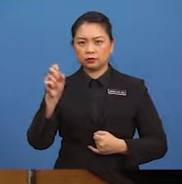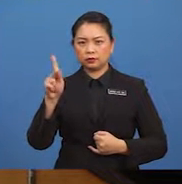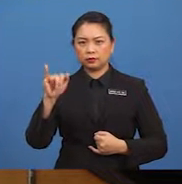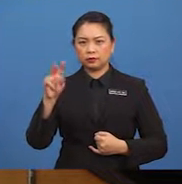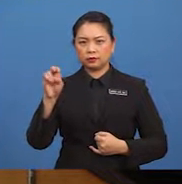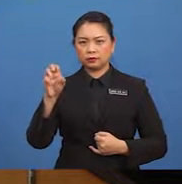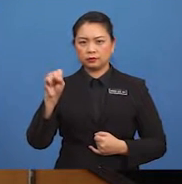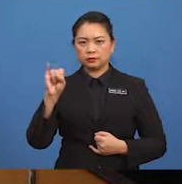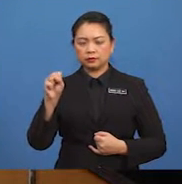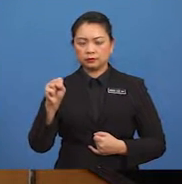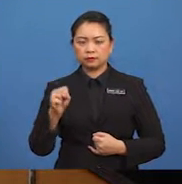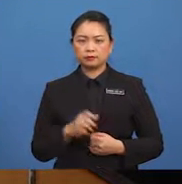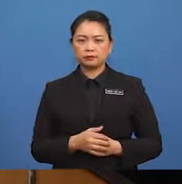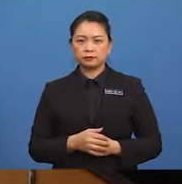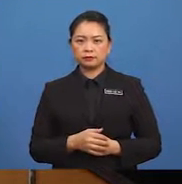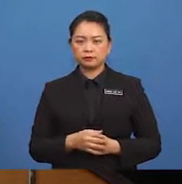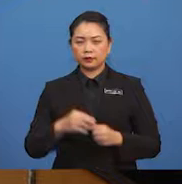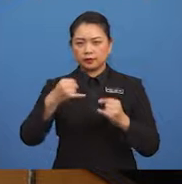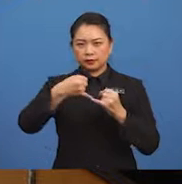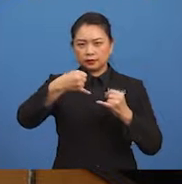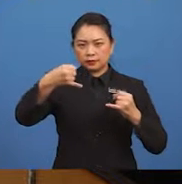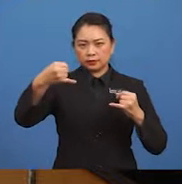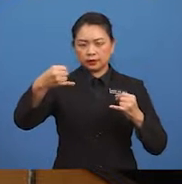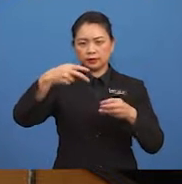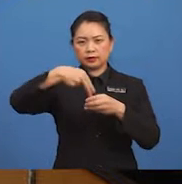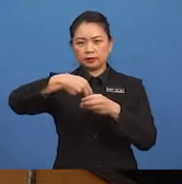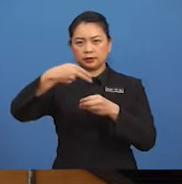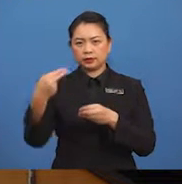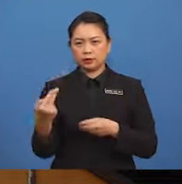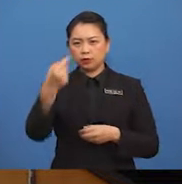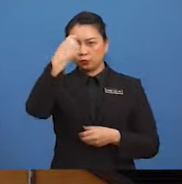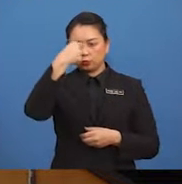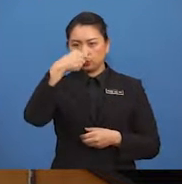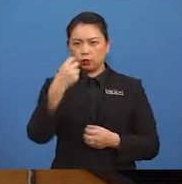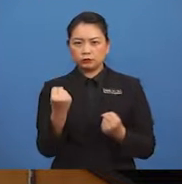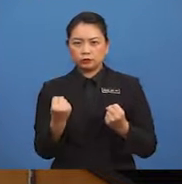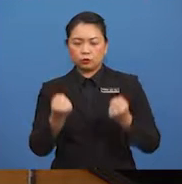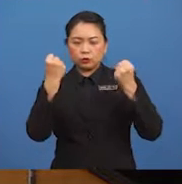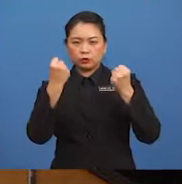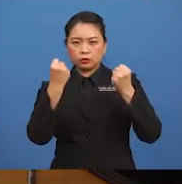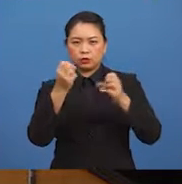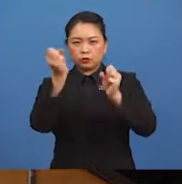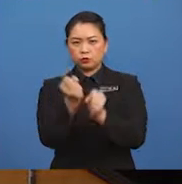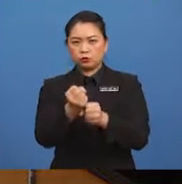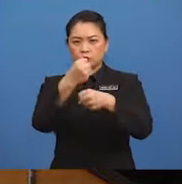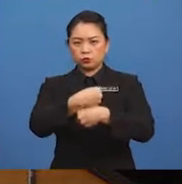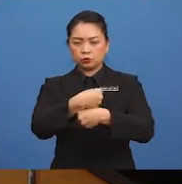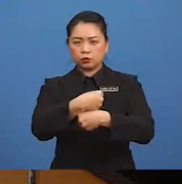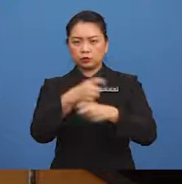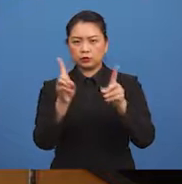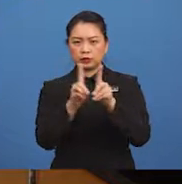gentian selulosa dihasilkan oleh sel untuk menguatkan struktur dinding sel baharu.